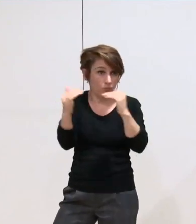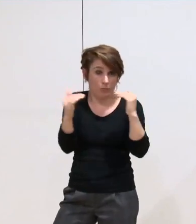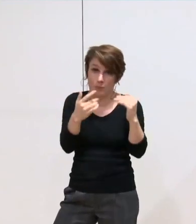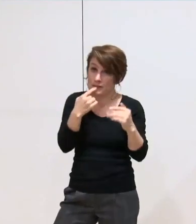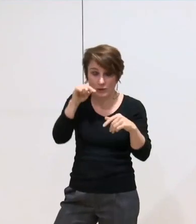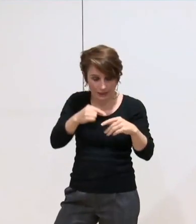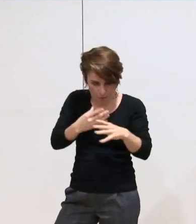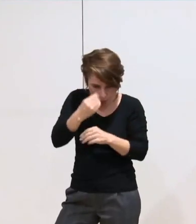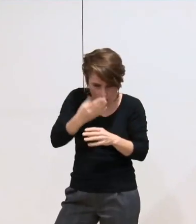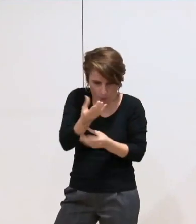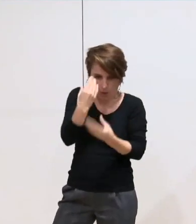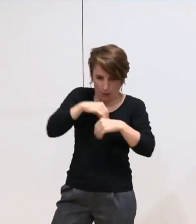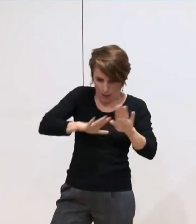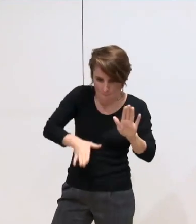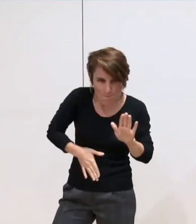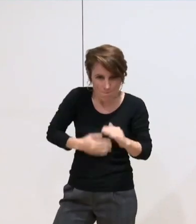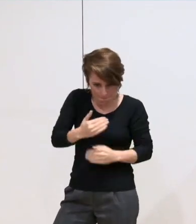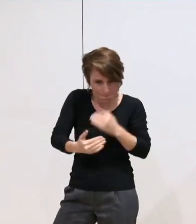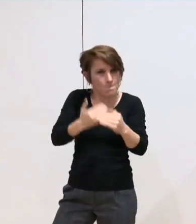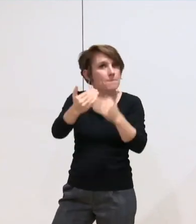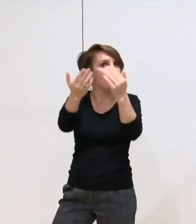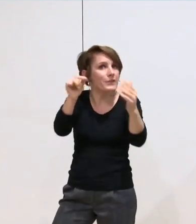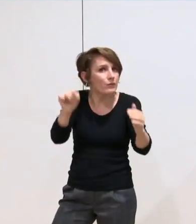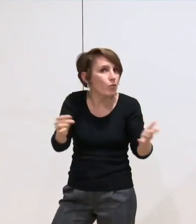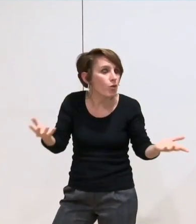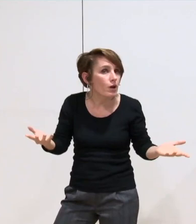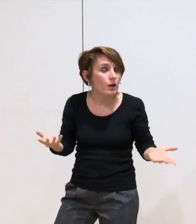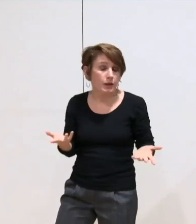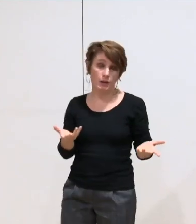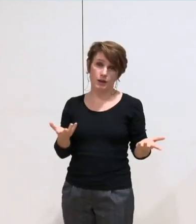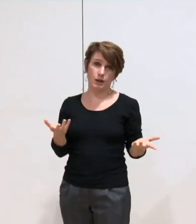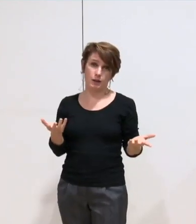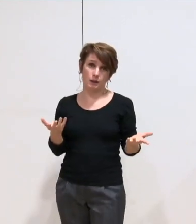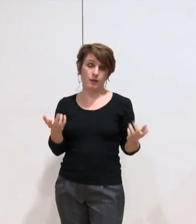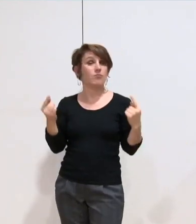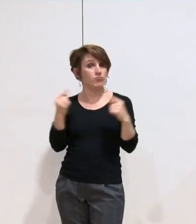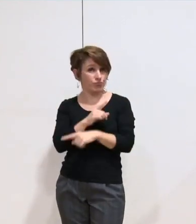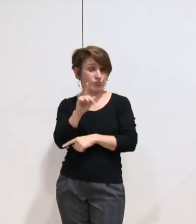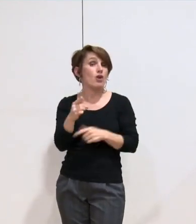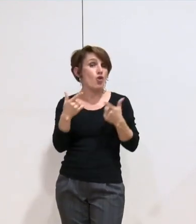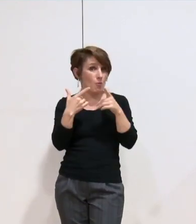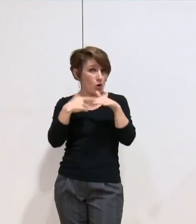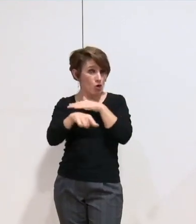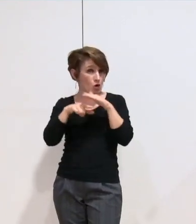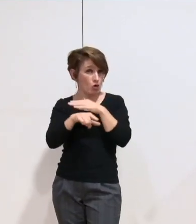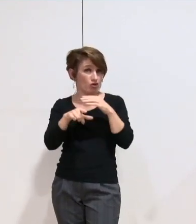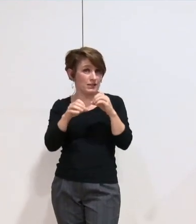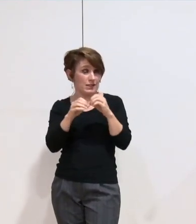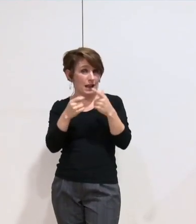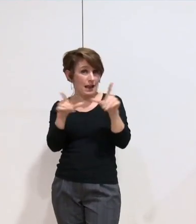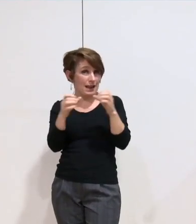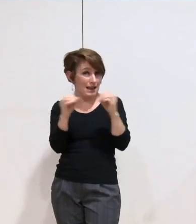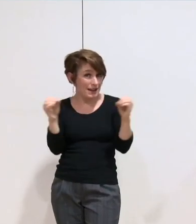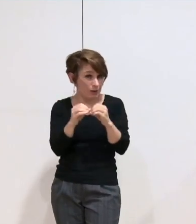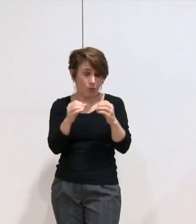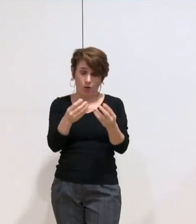appropriation. Et surtout, ils permettent de s'ouvrir dans sa pratique numérique, dans tous les sens